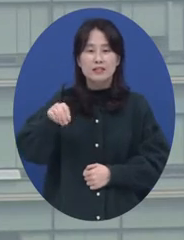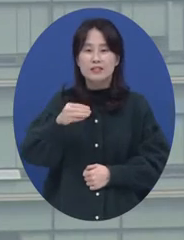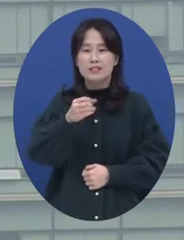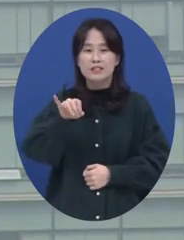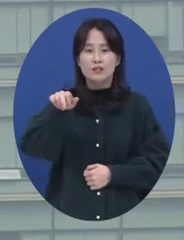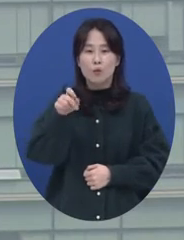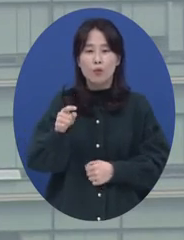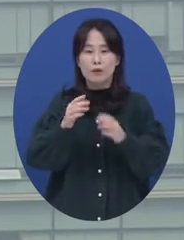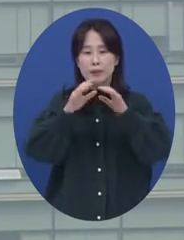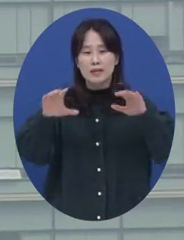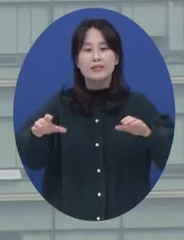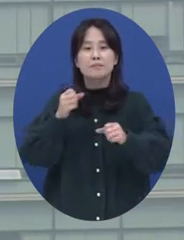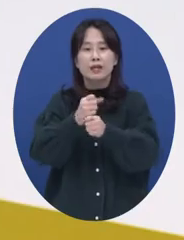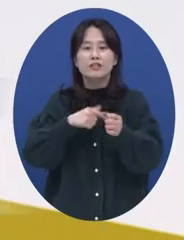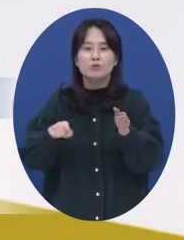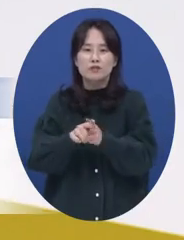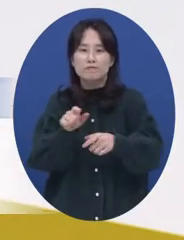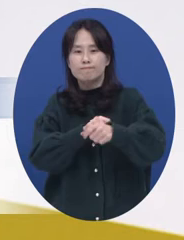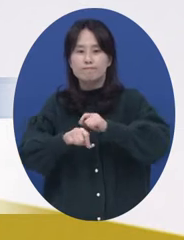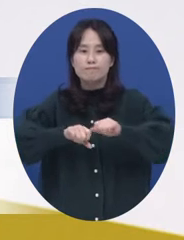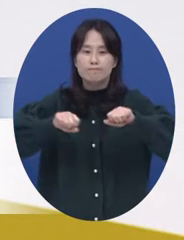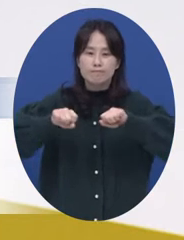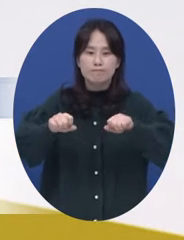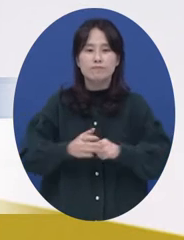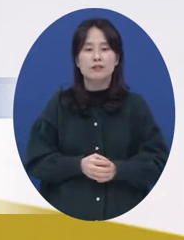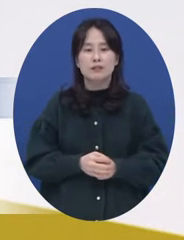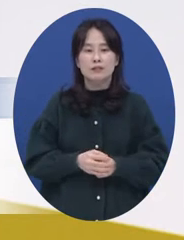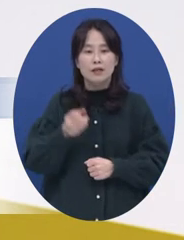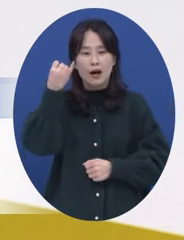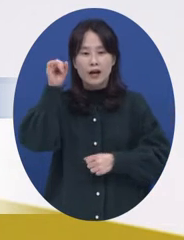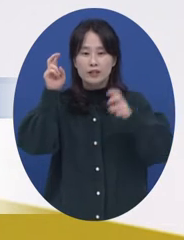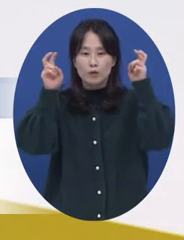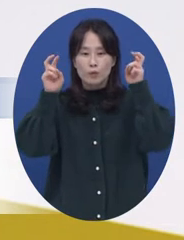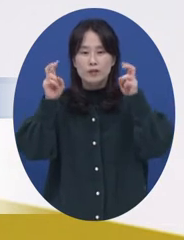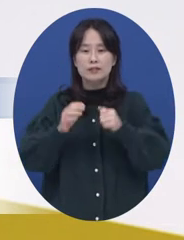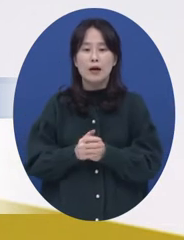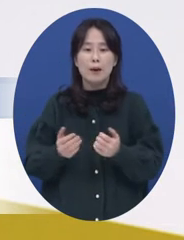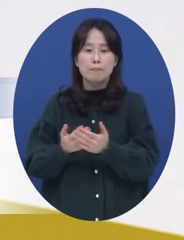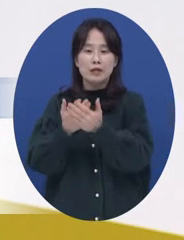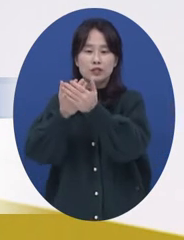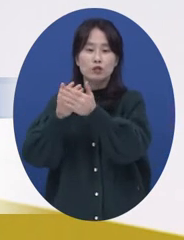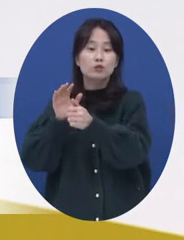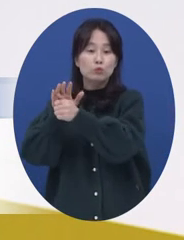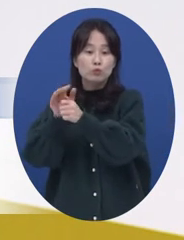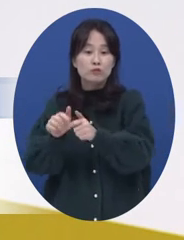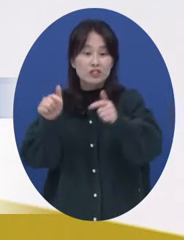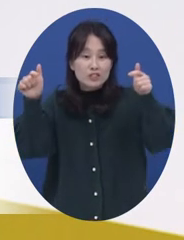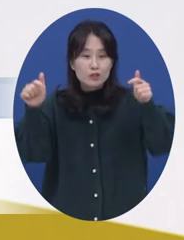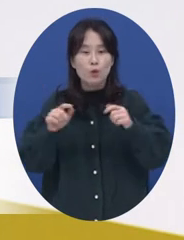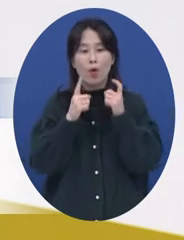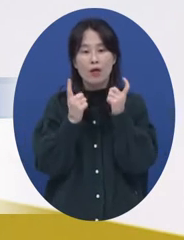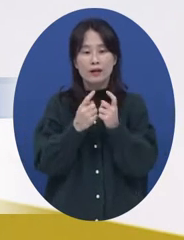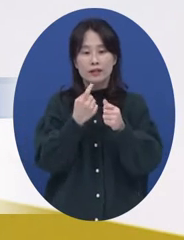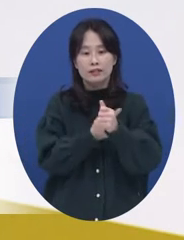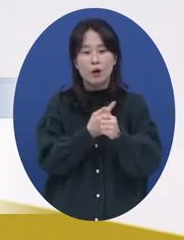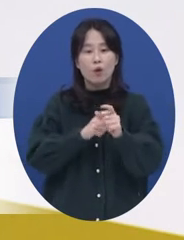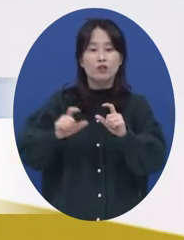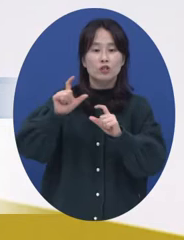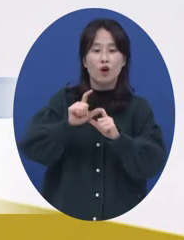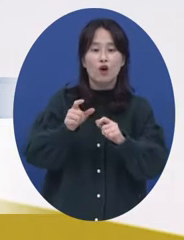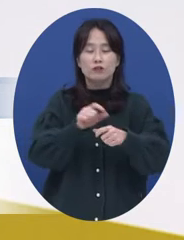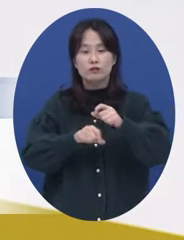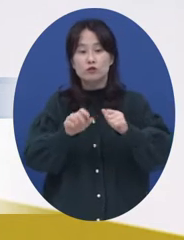만들기 위해 나섰습니다 스턴트 업을 순정 회수 분야의 지원을 확대하고 민간 자원을 보다도 적극적으로